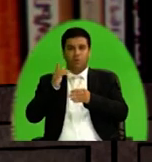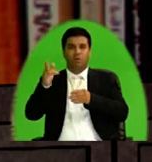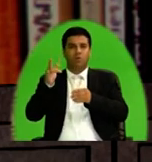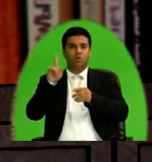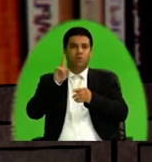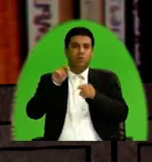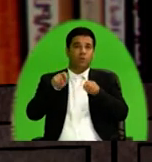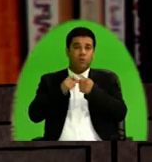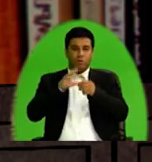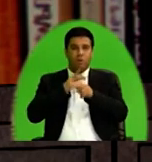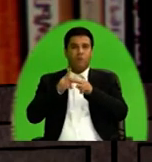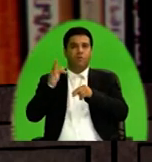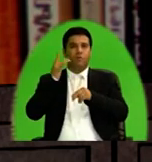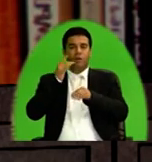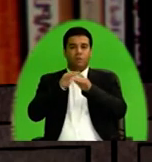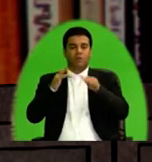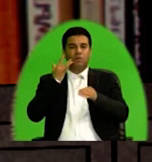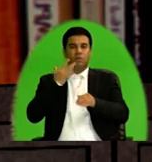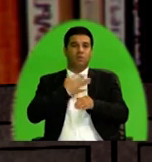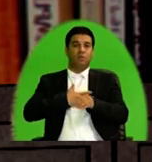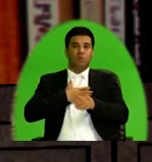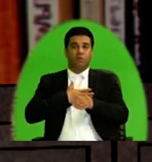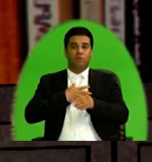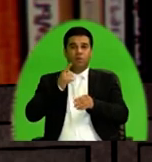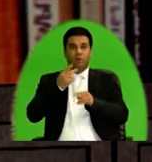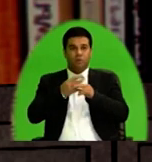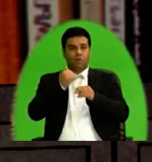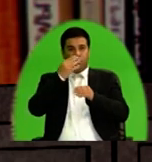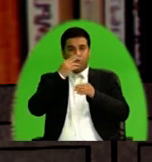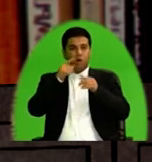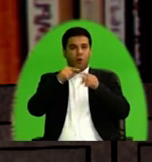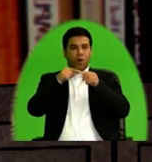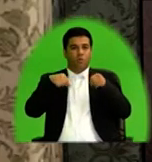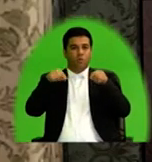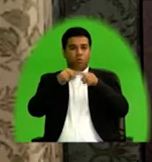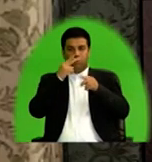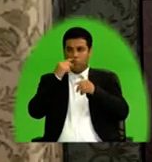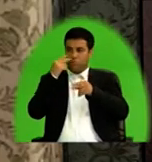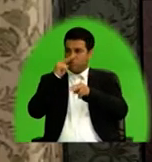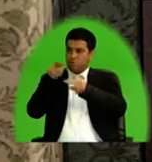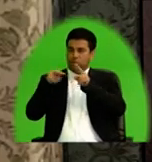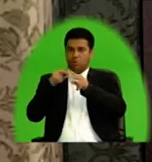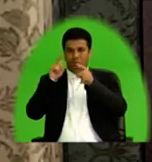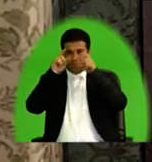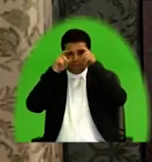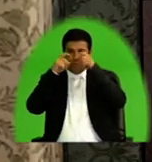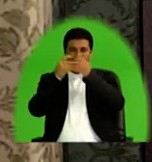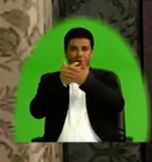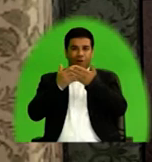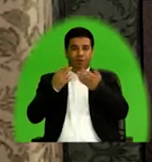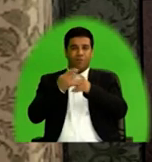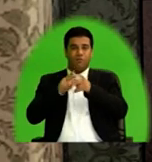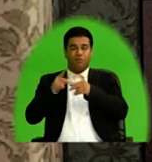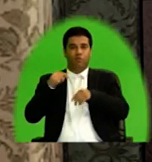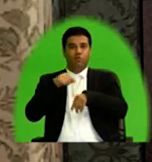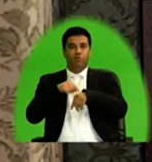переживает за то, что он сделал. Он это видит потому, как окружающие начинают на него реагировать, что они